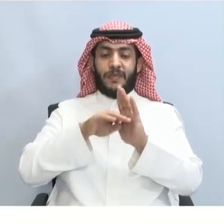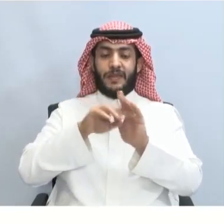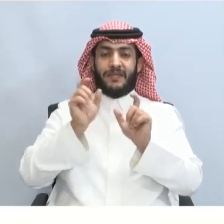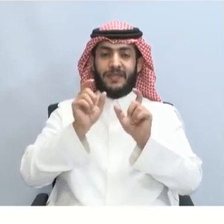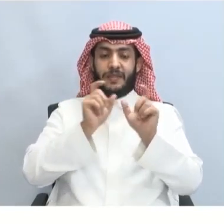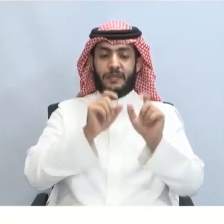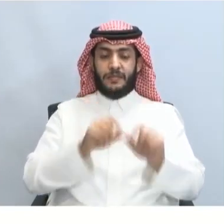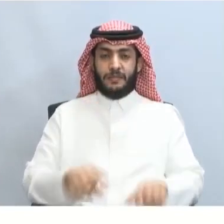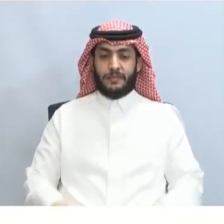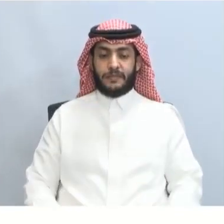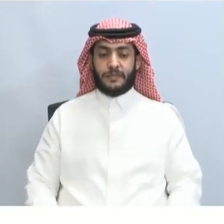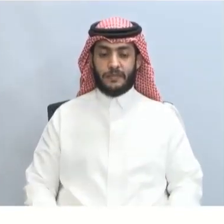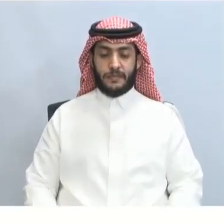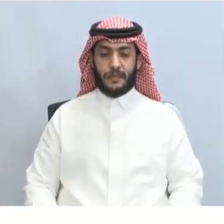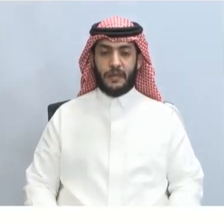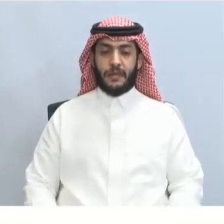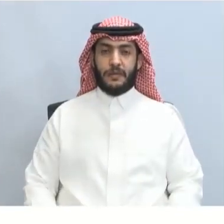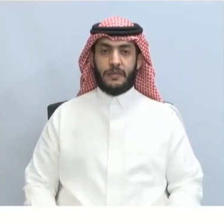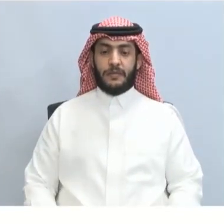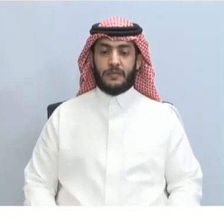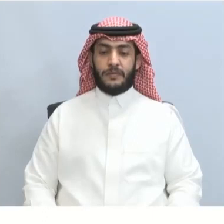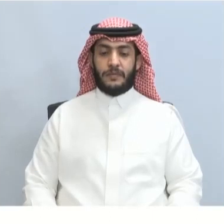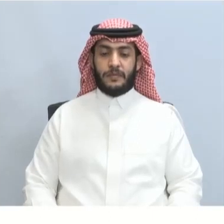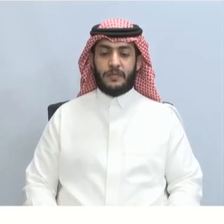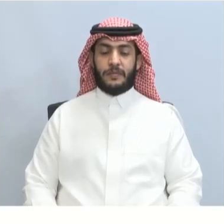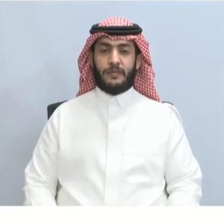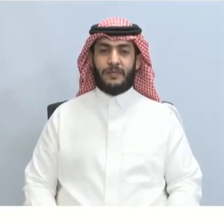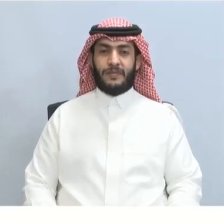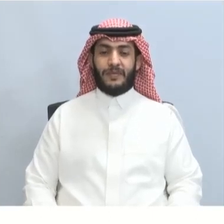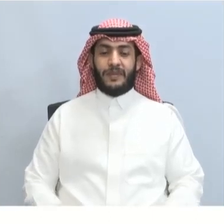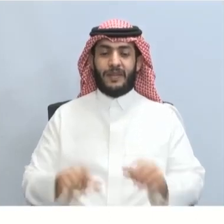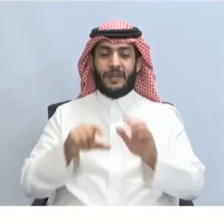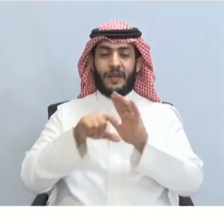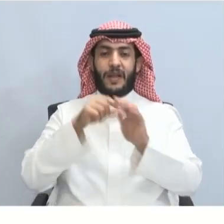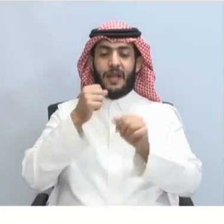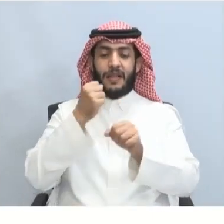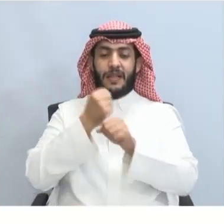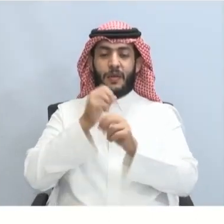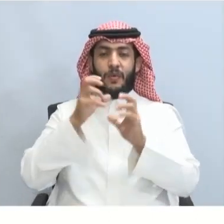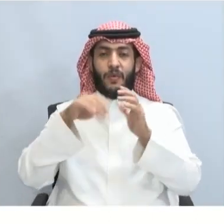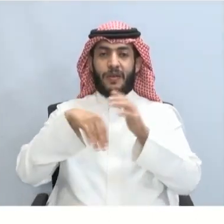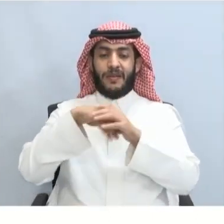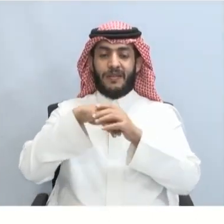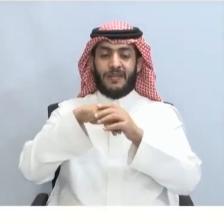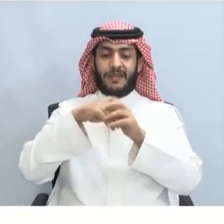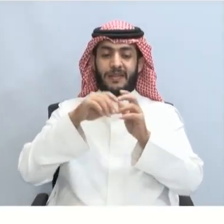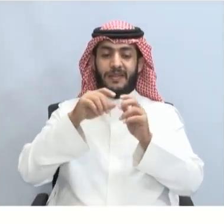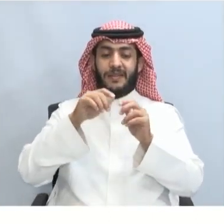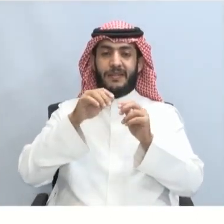المستند نلاحظ عندنا هنا العنوان تعمل كره القدم على